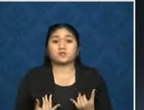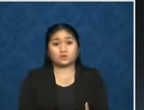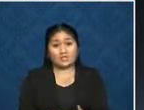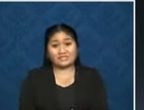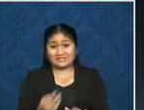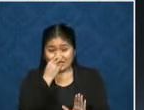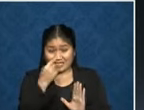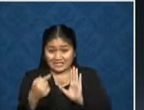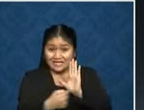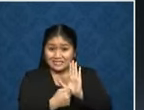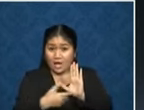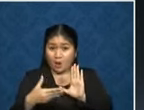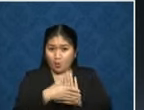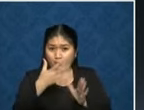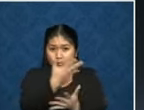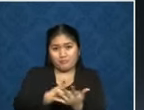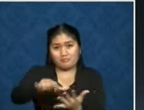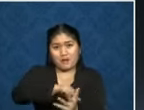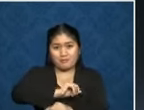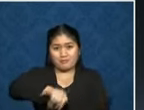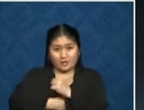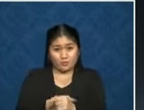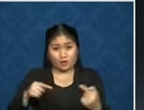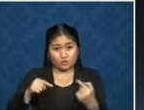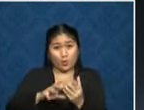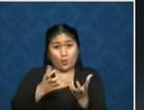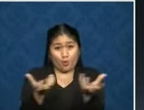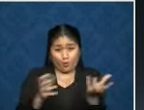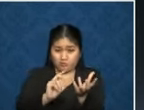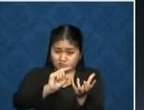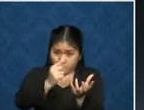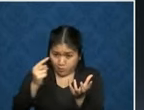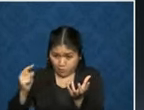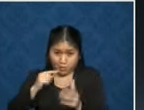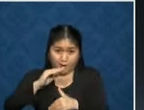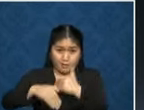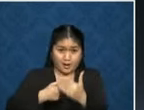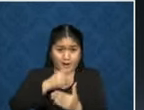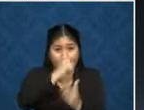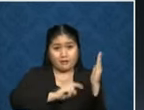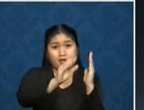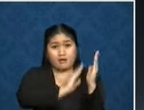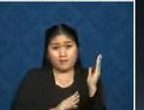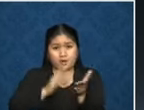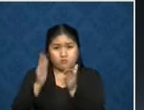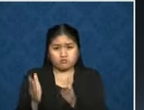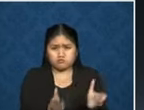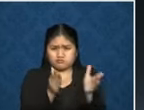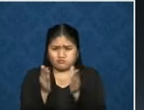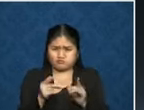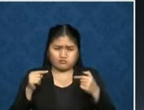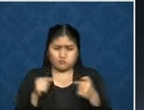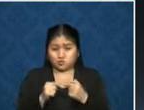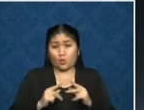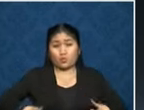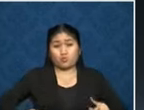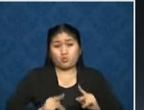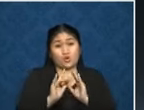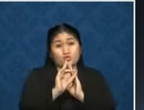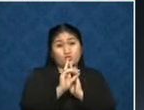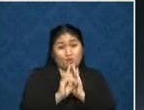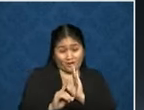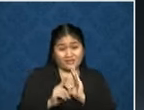คะบนสไลด์คือแผนปฏิบัติการด้านปัญญาประดิษฐ์แห่งชาติเพื่อการพัฒนาประเทศไทยที่บูรณาการร่วมกันระหว่างกระทรวงดิจิทัลเพื่อเ